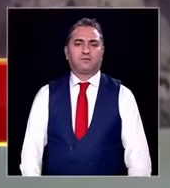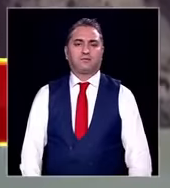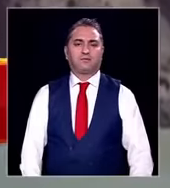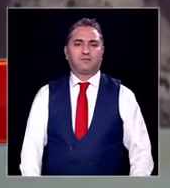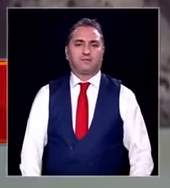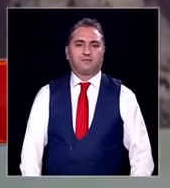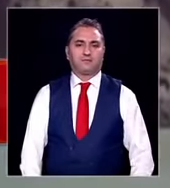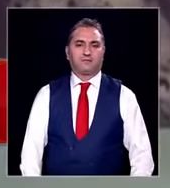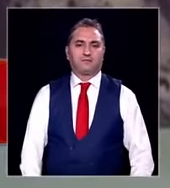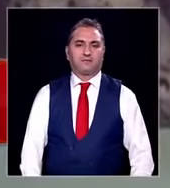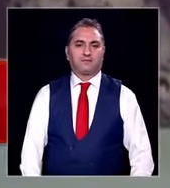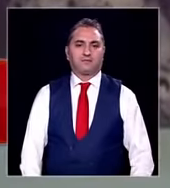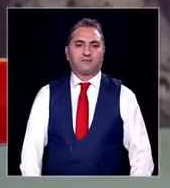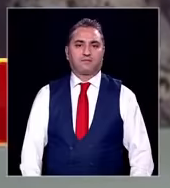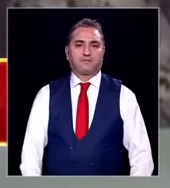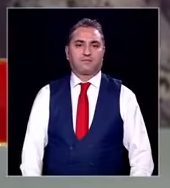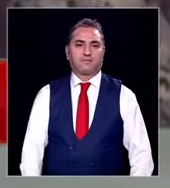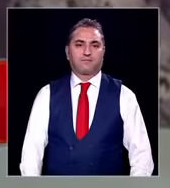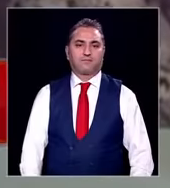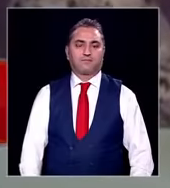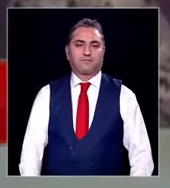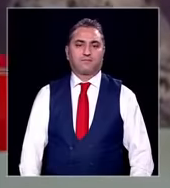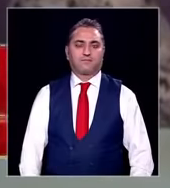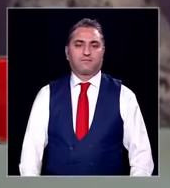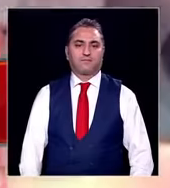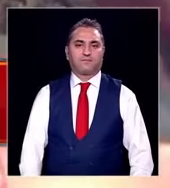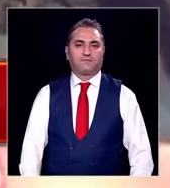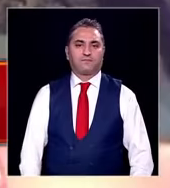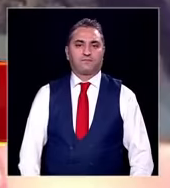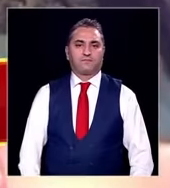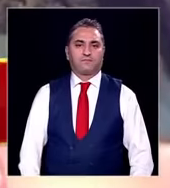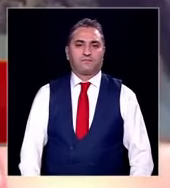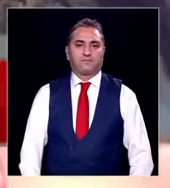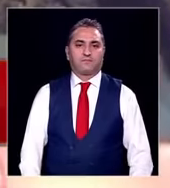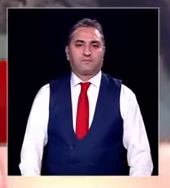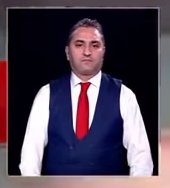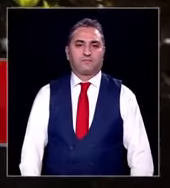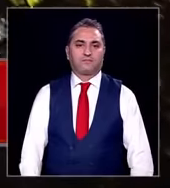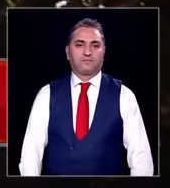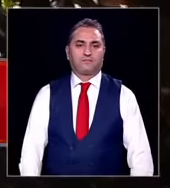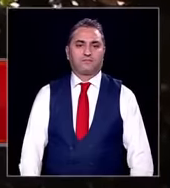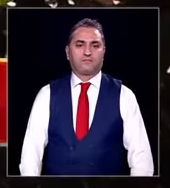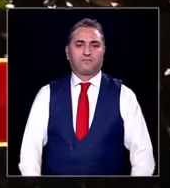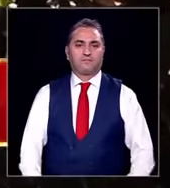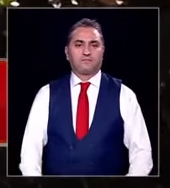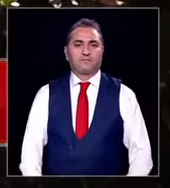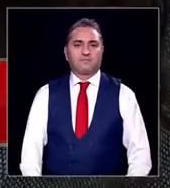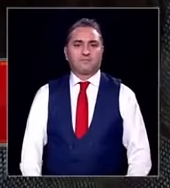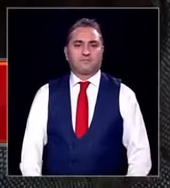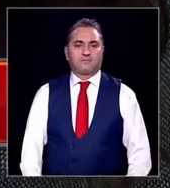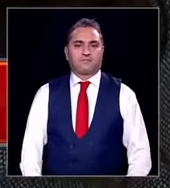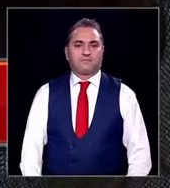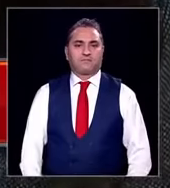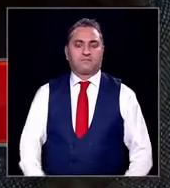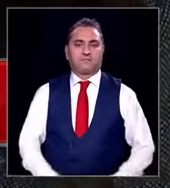Ben yiyorum arkadaşlar, bildiğiniz sabunu, katı sabunu ama ısıra ısıra yiyorum. Sabun yiyen biri var.